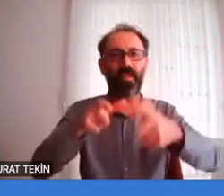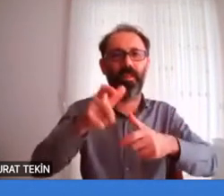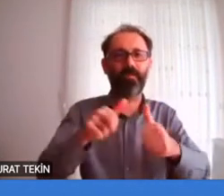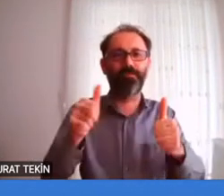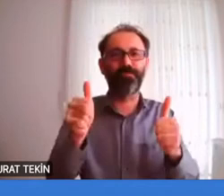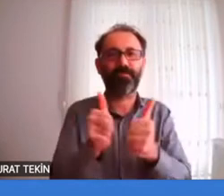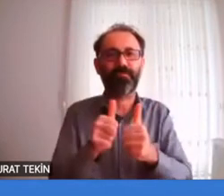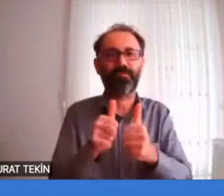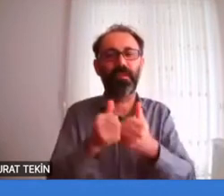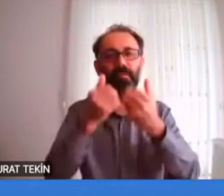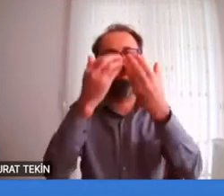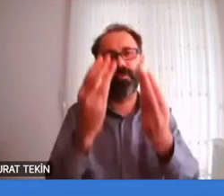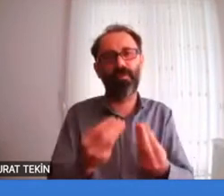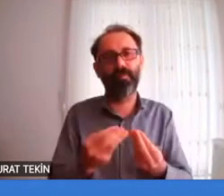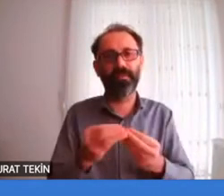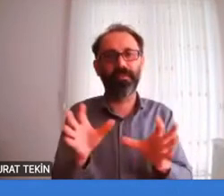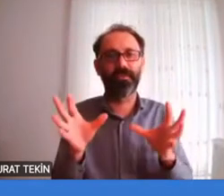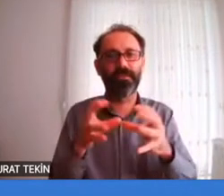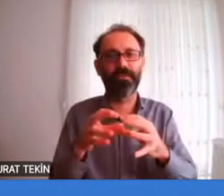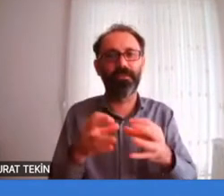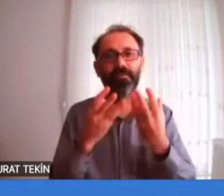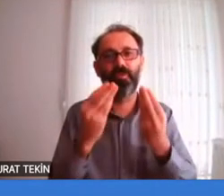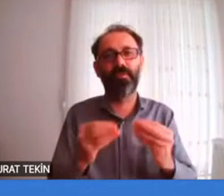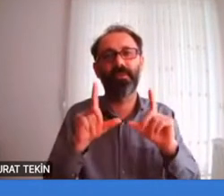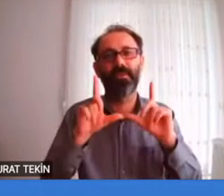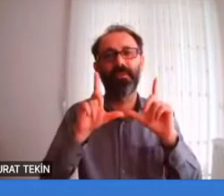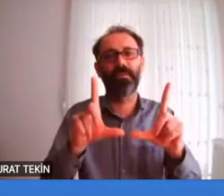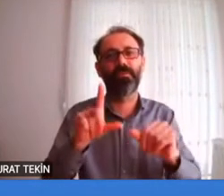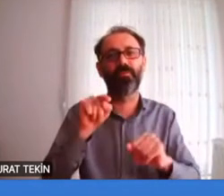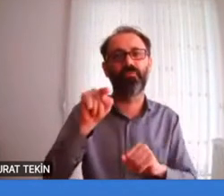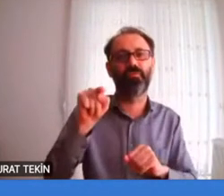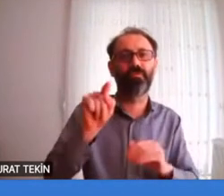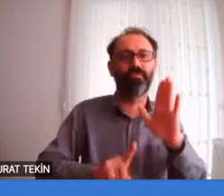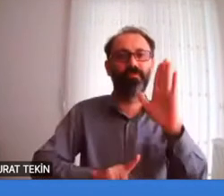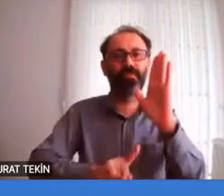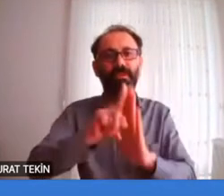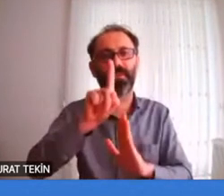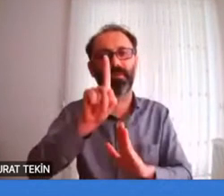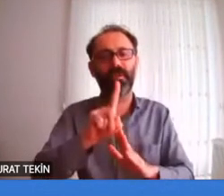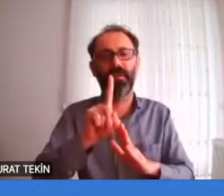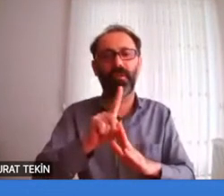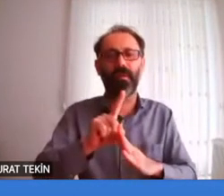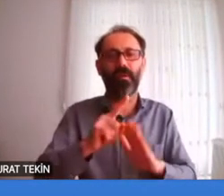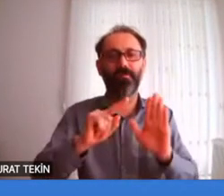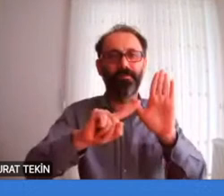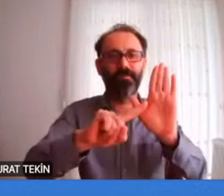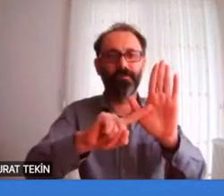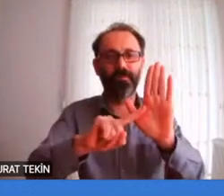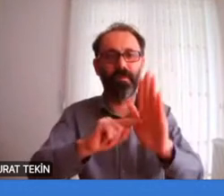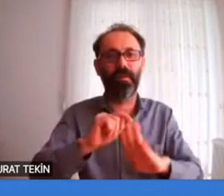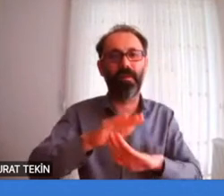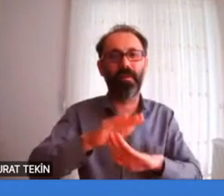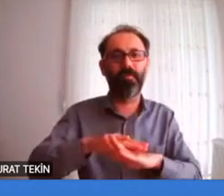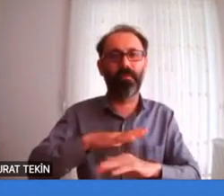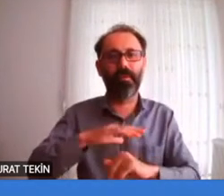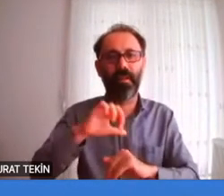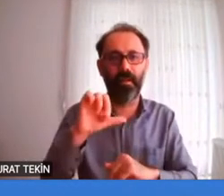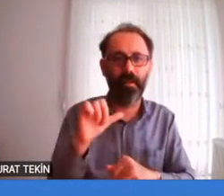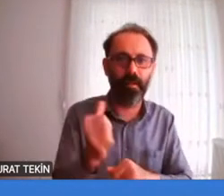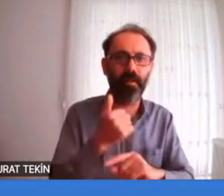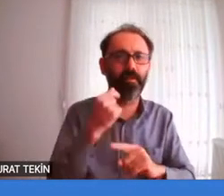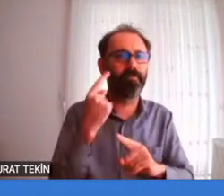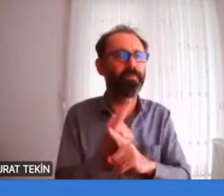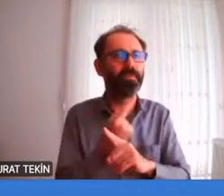takım oluşturması ve bunu da başarılarıyla ispatlamış olması, bu çok değerli bir